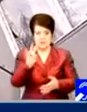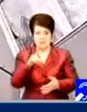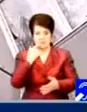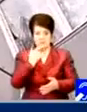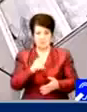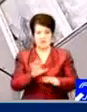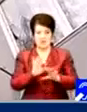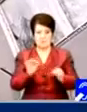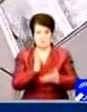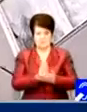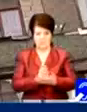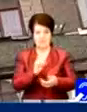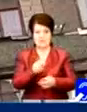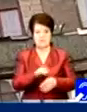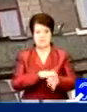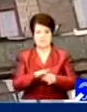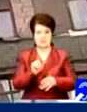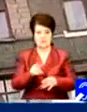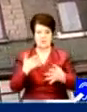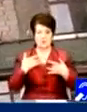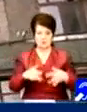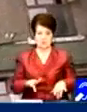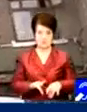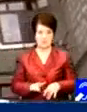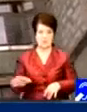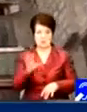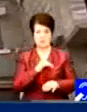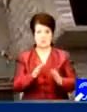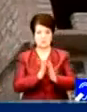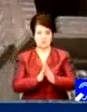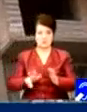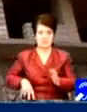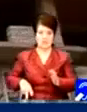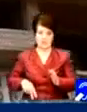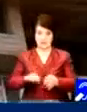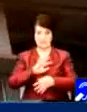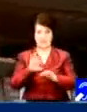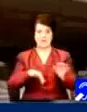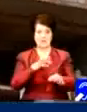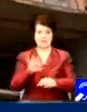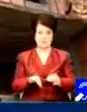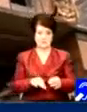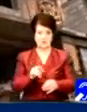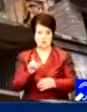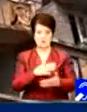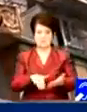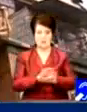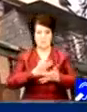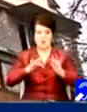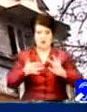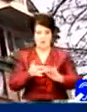are motive întemeiate pentru a-l concedia. Și toate solicitările mele către Direcția Arhitectură și Urbanism de ar veni cu un sistem online